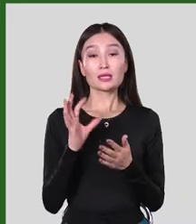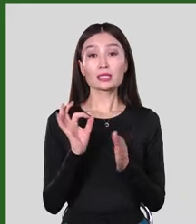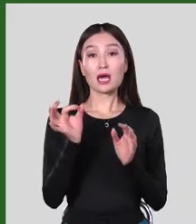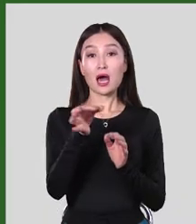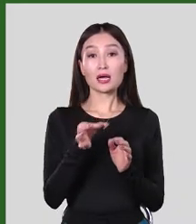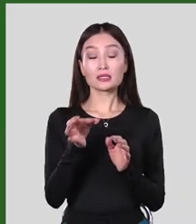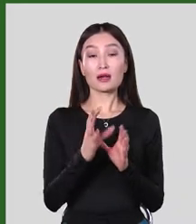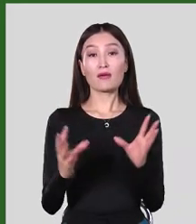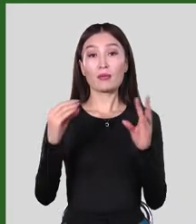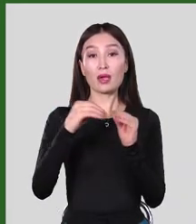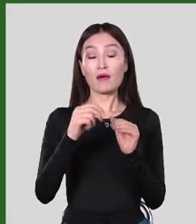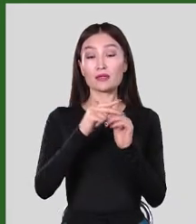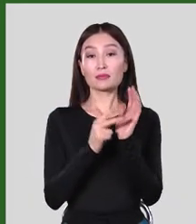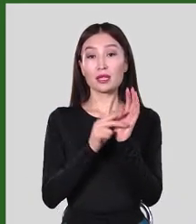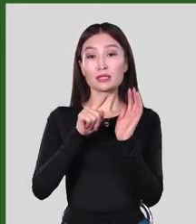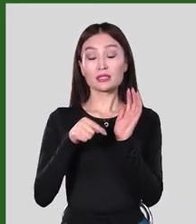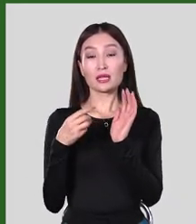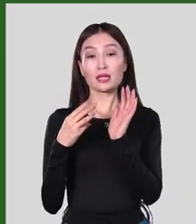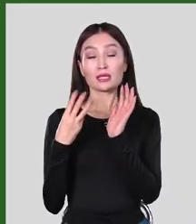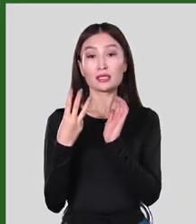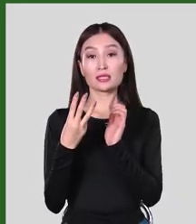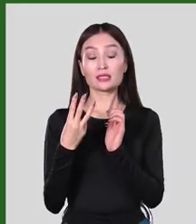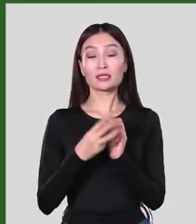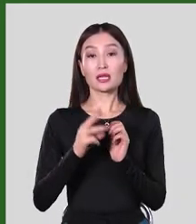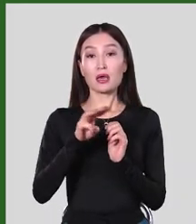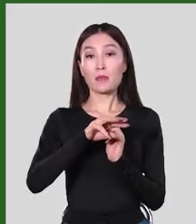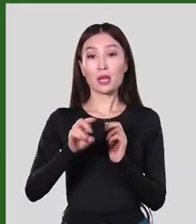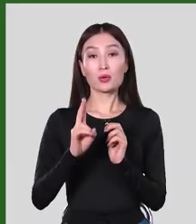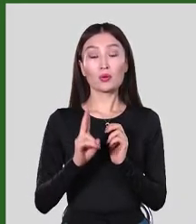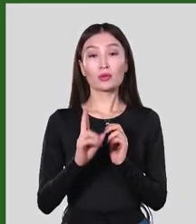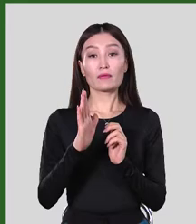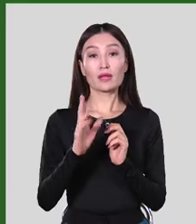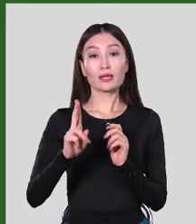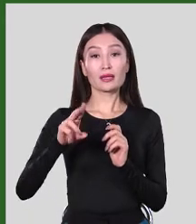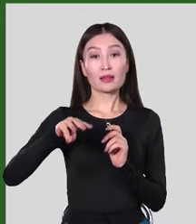островами 18,3 миллион квадратных километров.